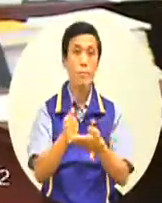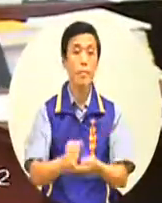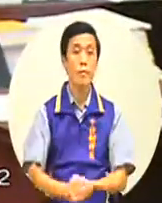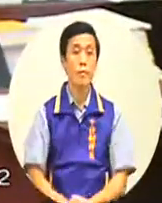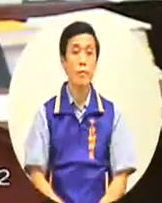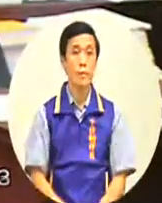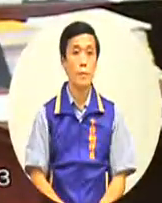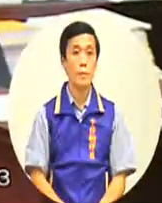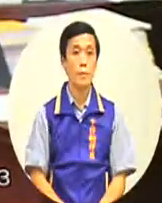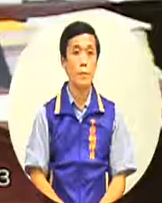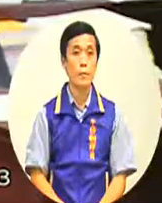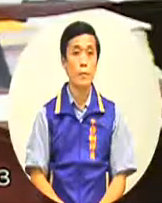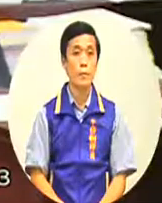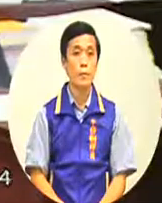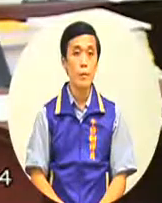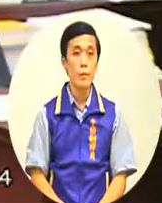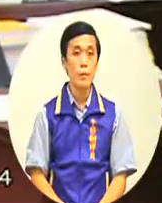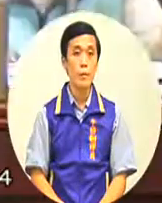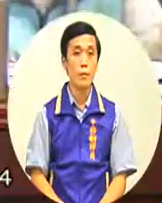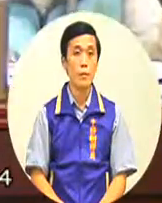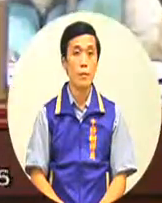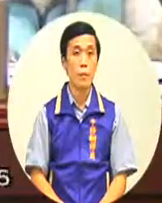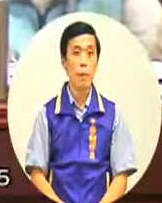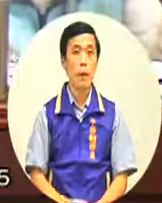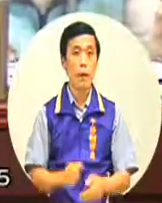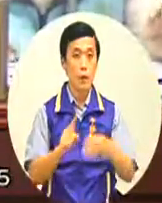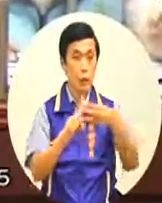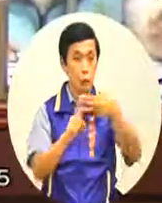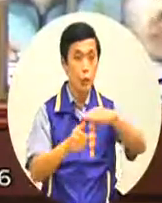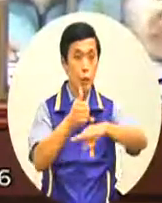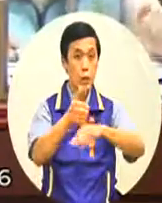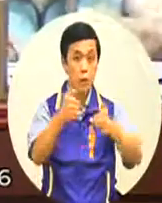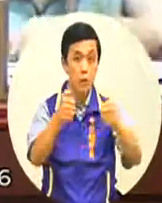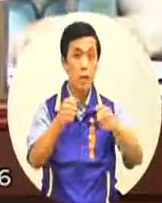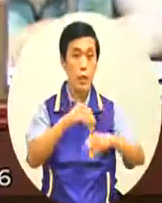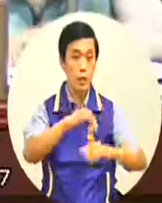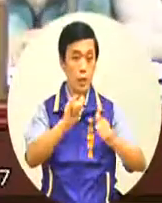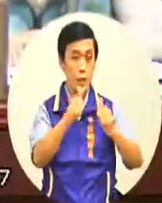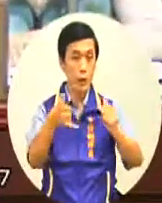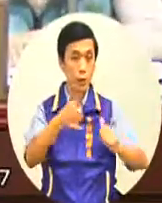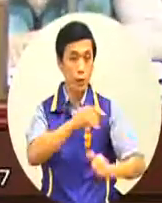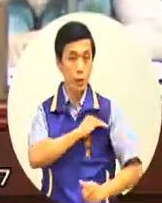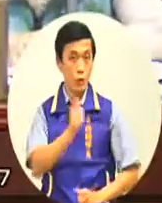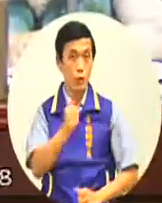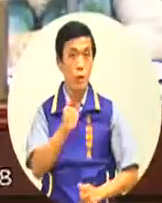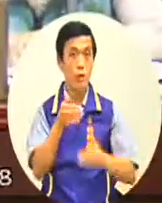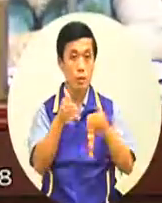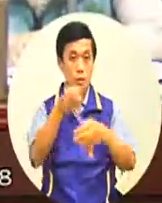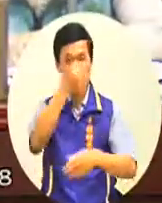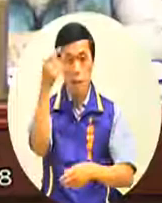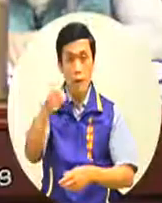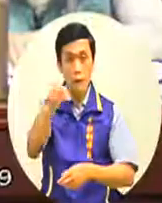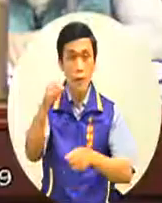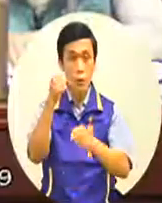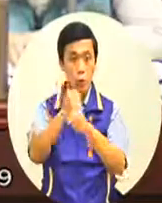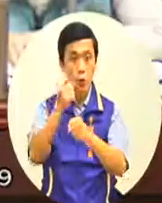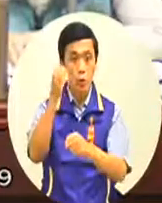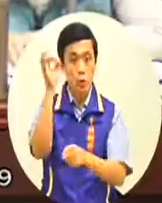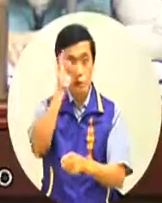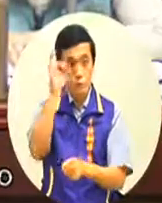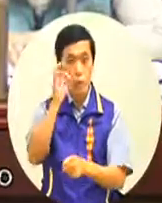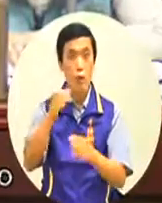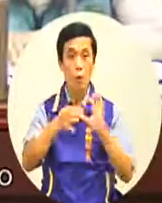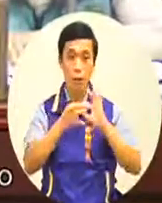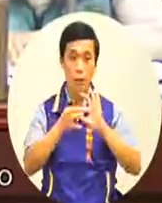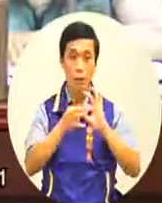长答复。 谢谢主席，谢谢邱议员对年轻人就业的关心。其实这